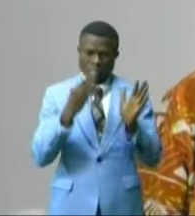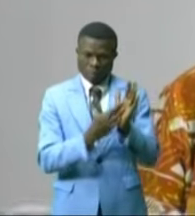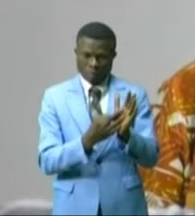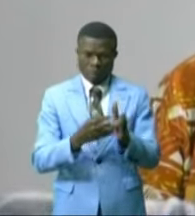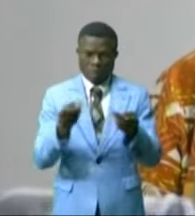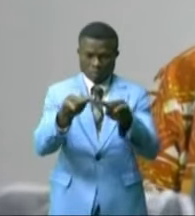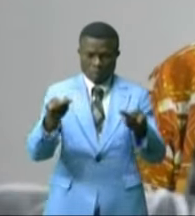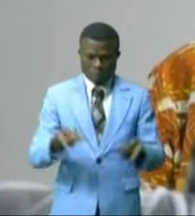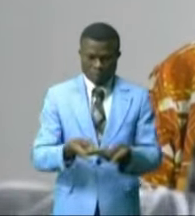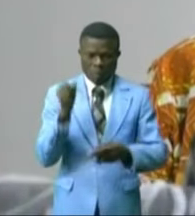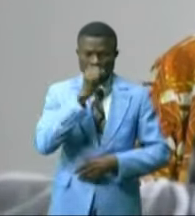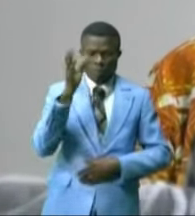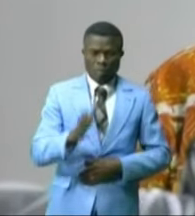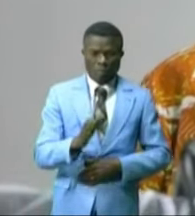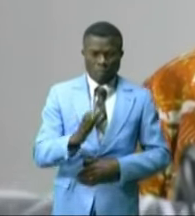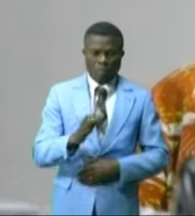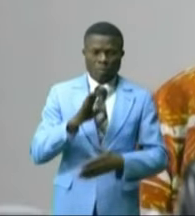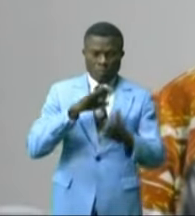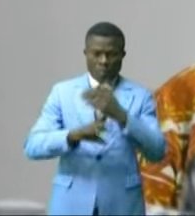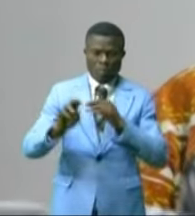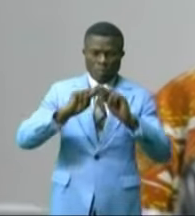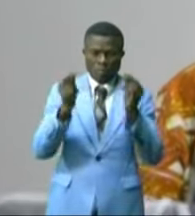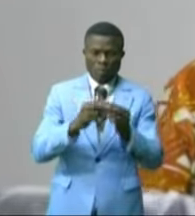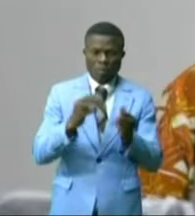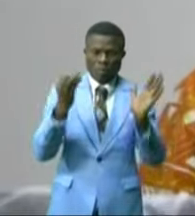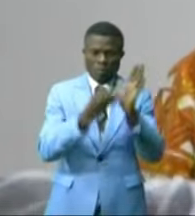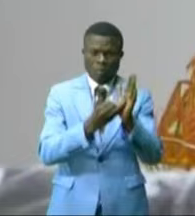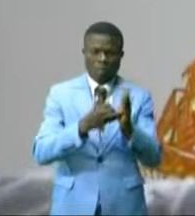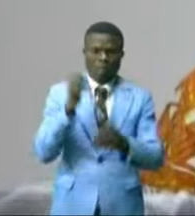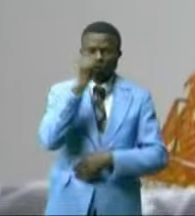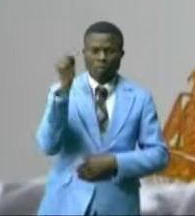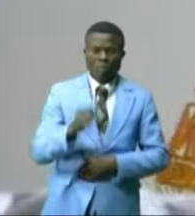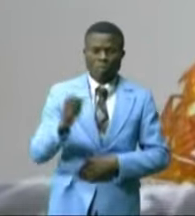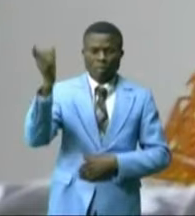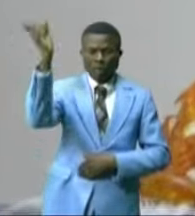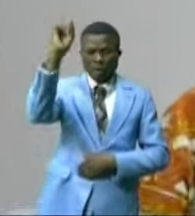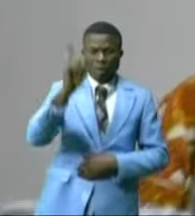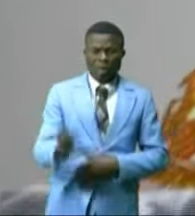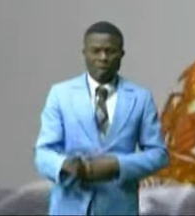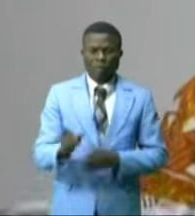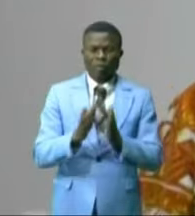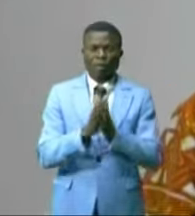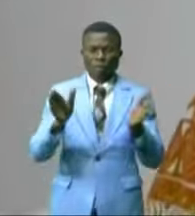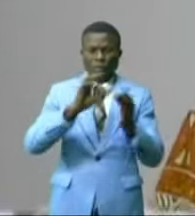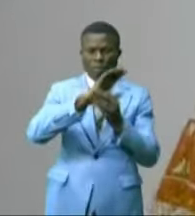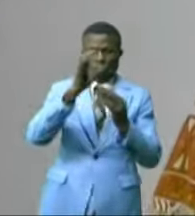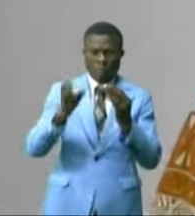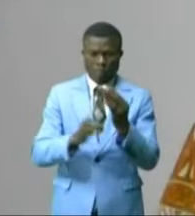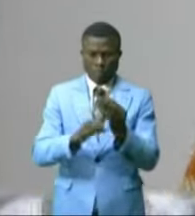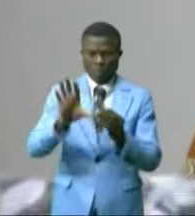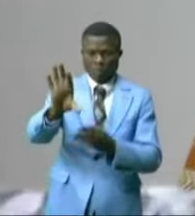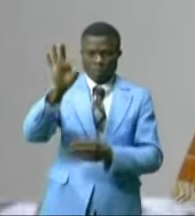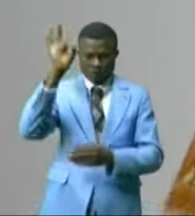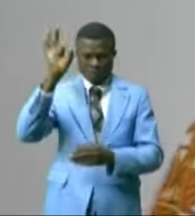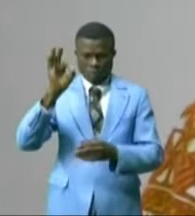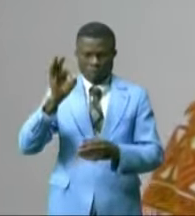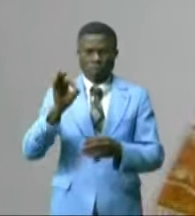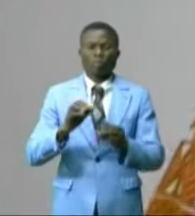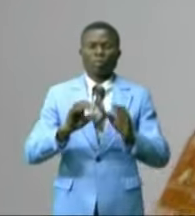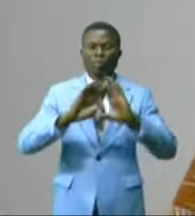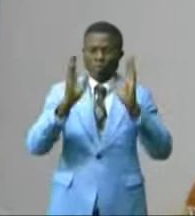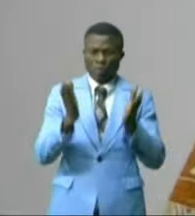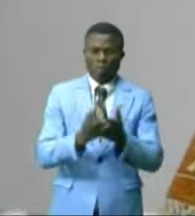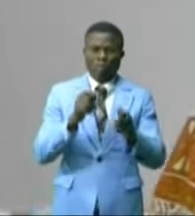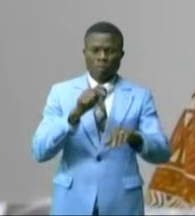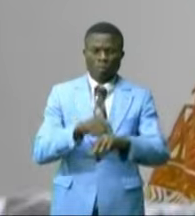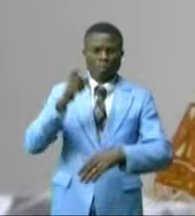place et il compte parmi les 7 artistes du continent africain recensé par le contributeur depuis tous les